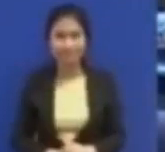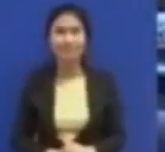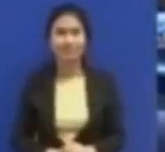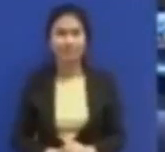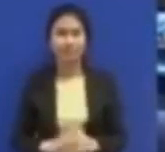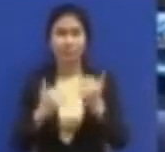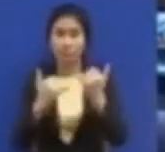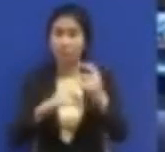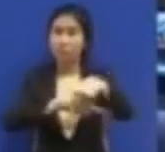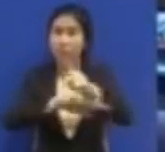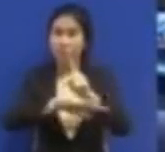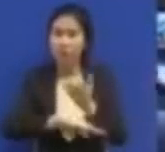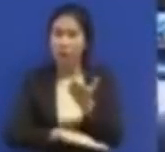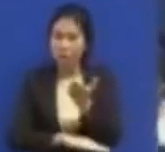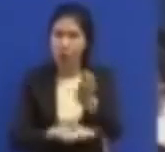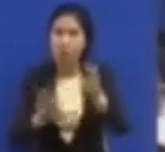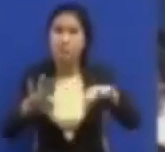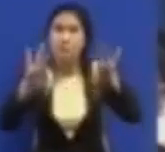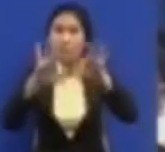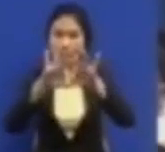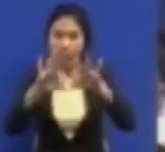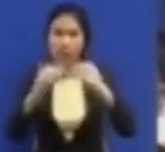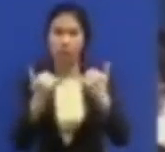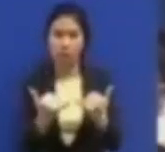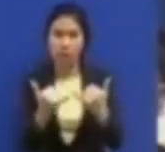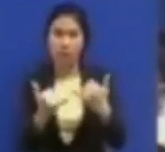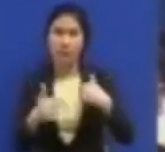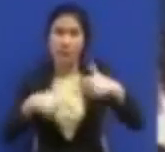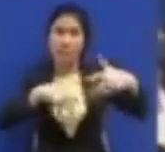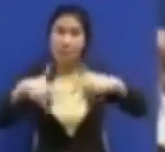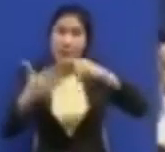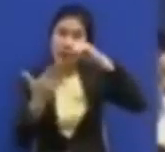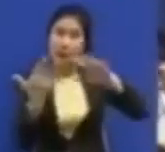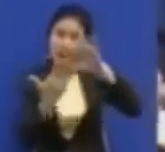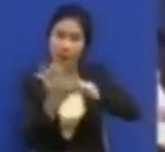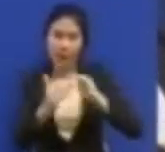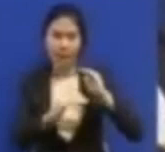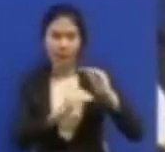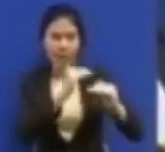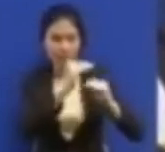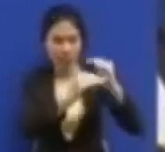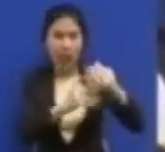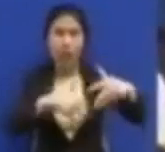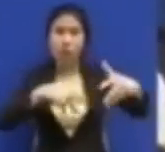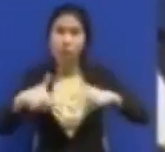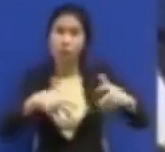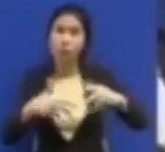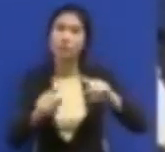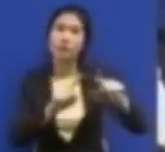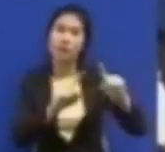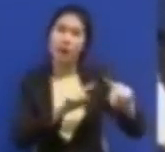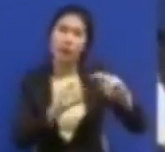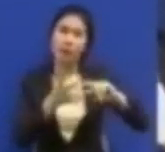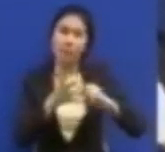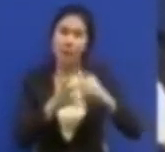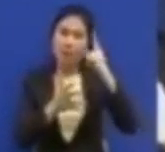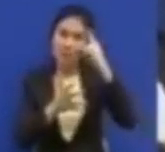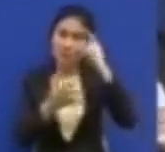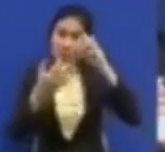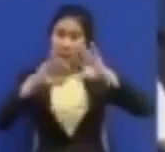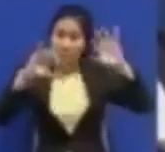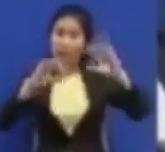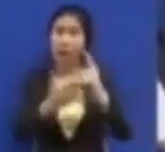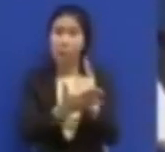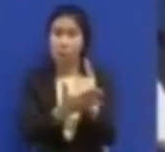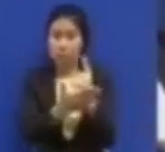านครับผมขอย้ำนะครับเพื่อประเทศได้ขับเคลื่อนไปข้างหน้าพี่น้องประชาชนจะได้มีสภาผู้แทนราษฎรเ